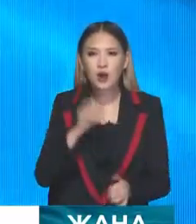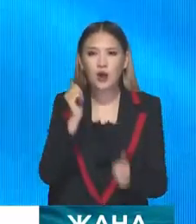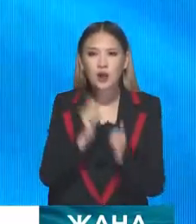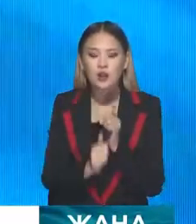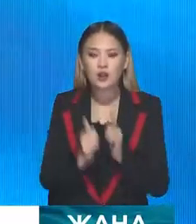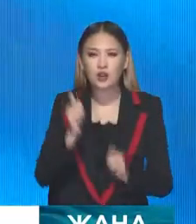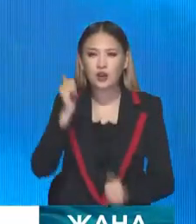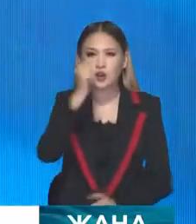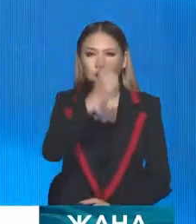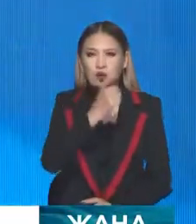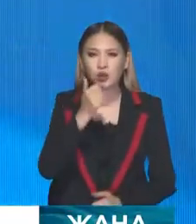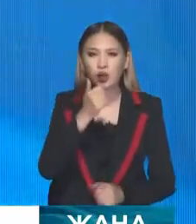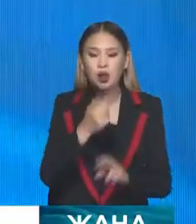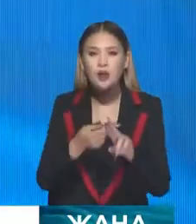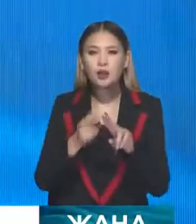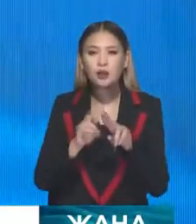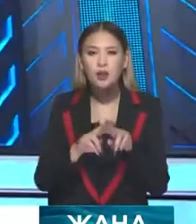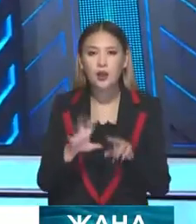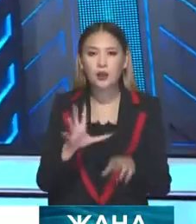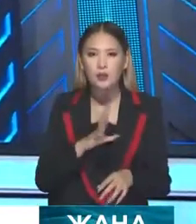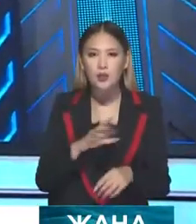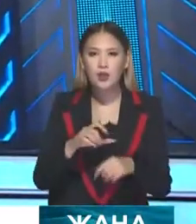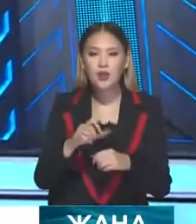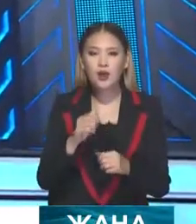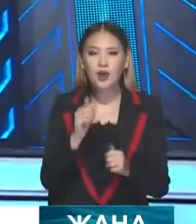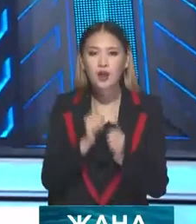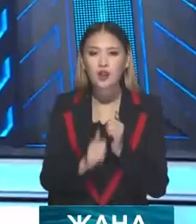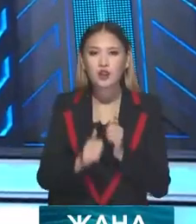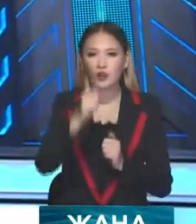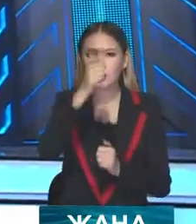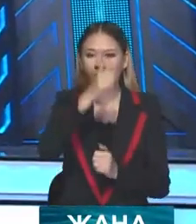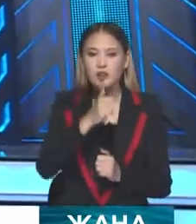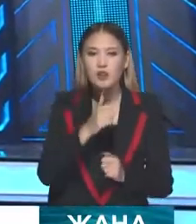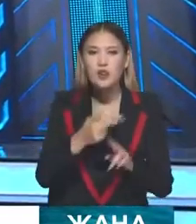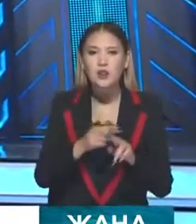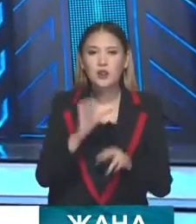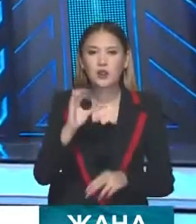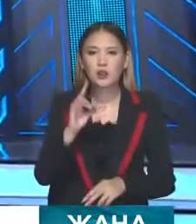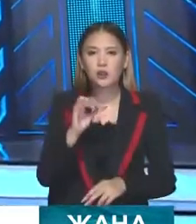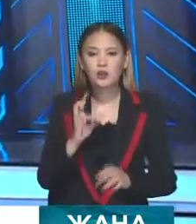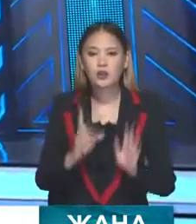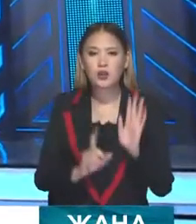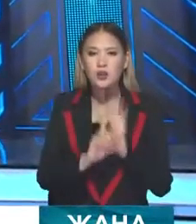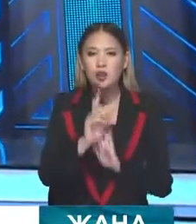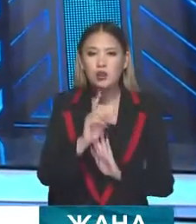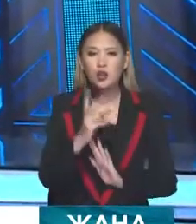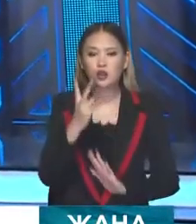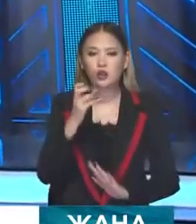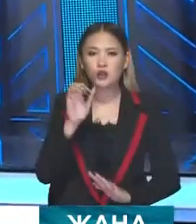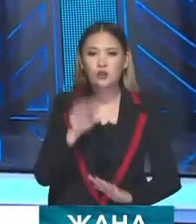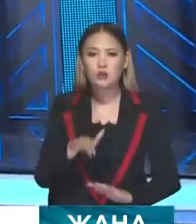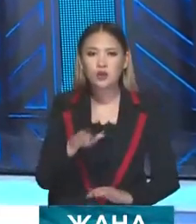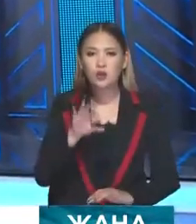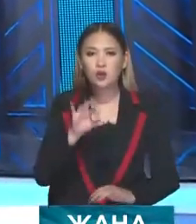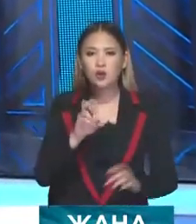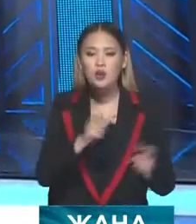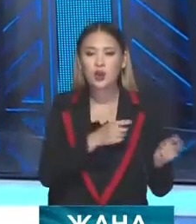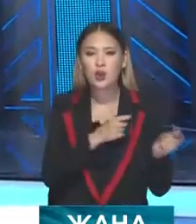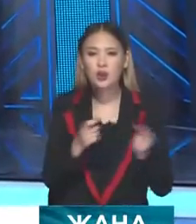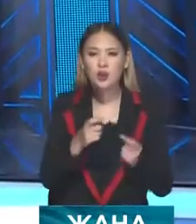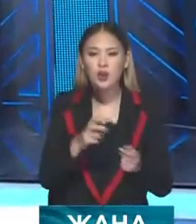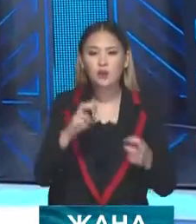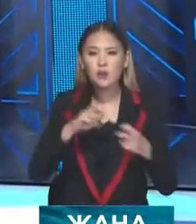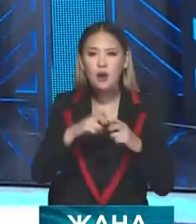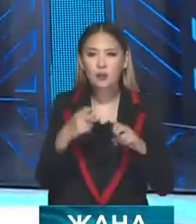сталкет етеміз. Бізде өз жол саласы болғаннан кейін бізде әр ай сайын егінде құрылыс сезондары кезде біз 200 мың тоннаға дейін асфальт қолданамыз. Яғни проблема бар